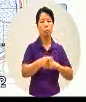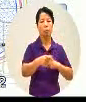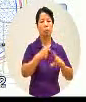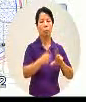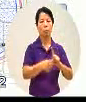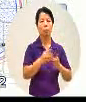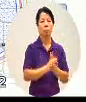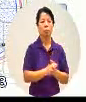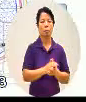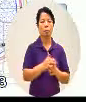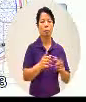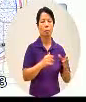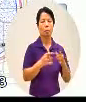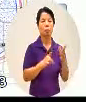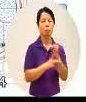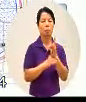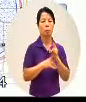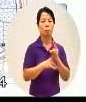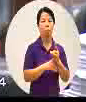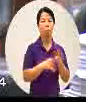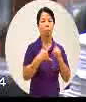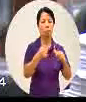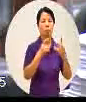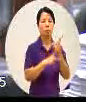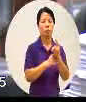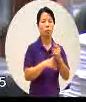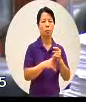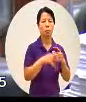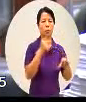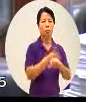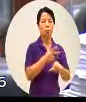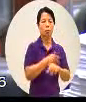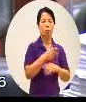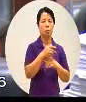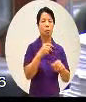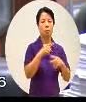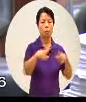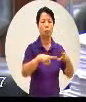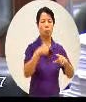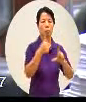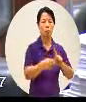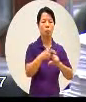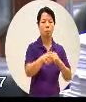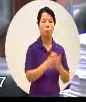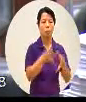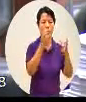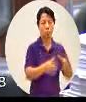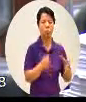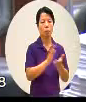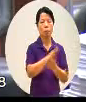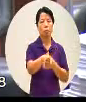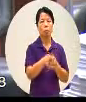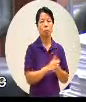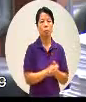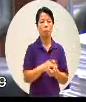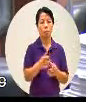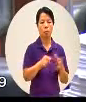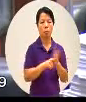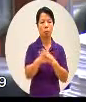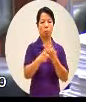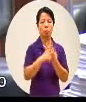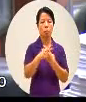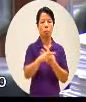是陆竹科学园区吼，设立了后。内底园区，我唔知影即个专家学